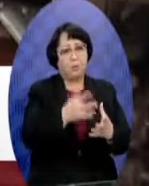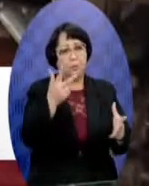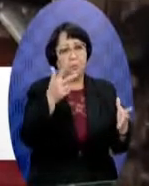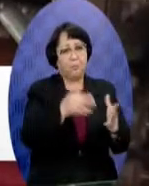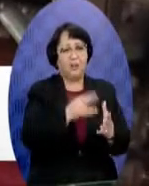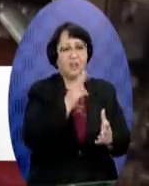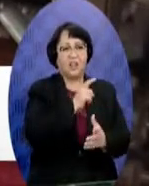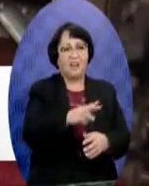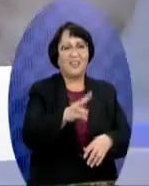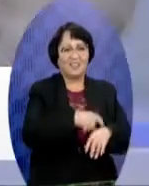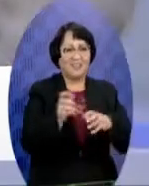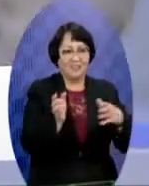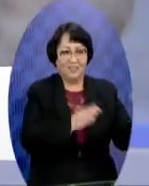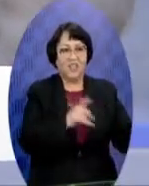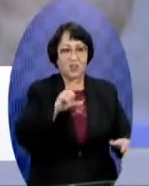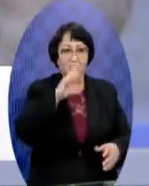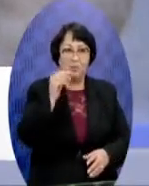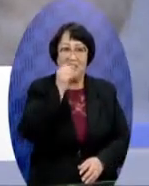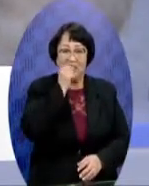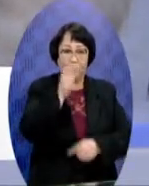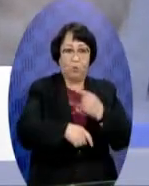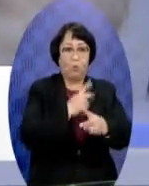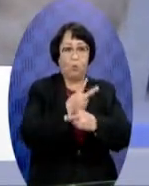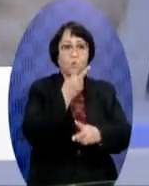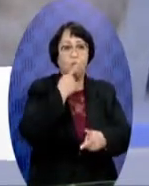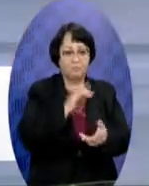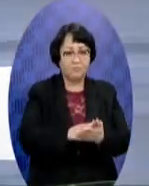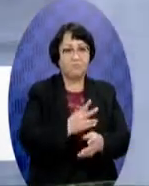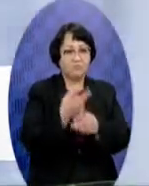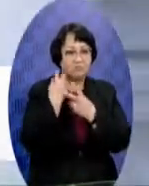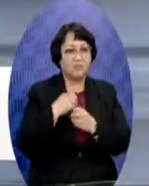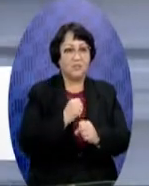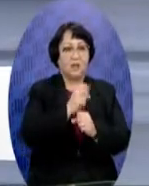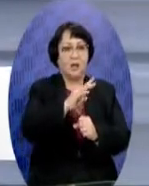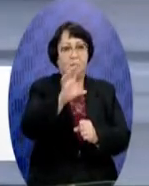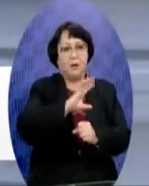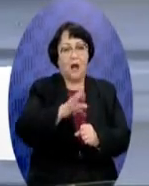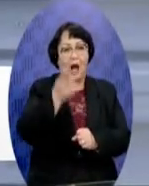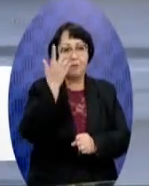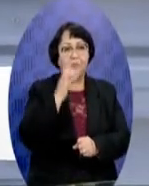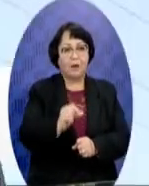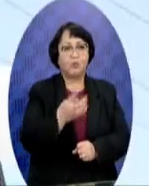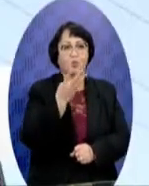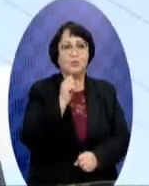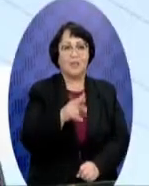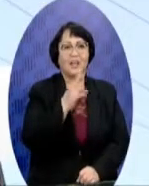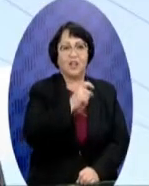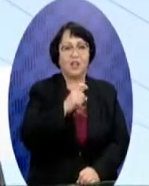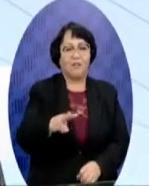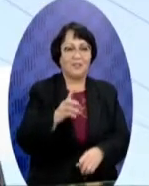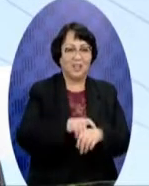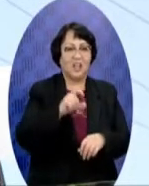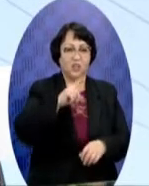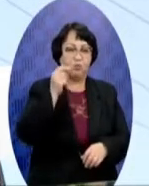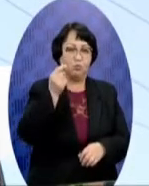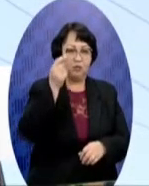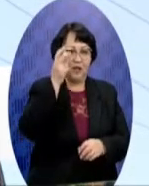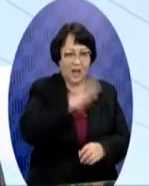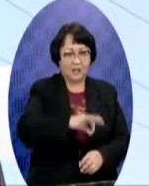байдаг. Харин эрчим хүчний хэмнэлтийн тухай хуулиар үүрэг хүлээсэн аж ахуйн нэгж нь хамгийн багадаа 4 сая киловатт цаг эрчим хүч хэрэглэж